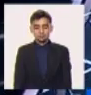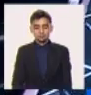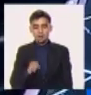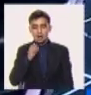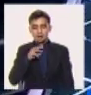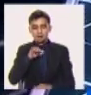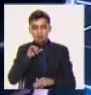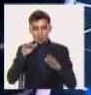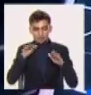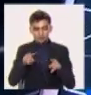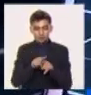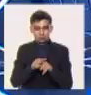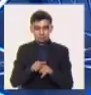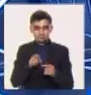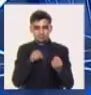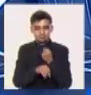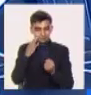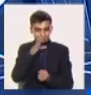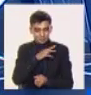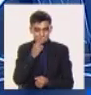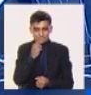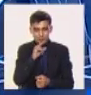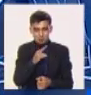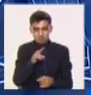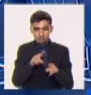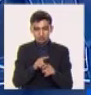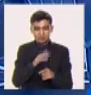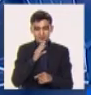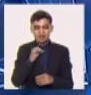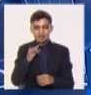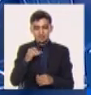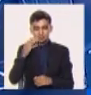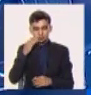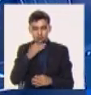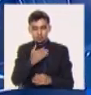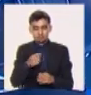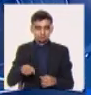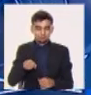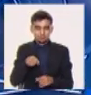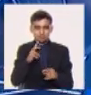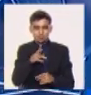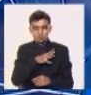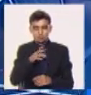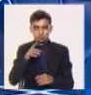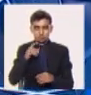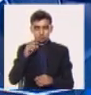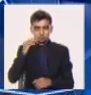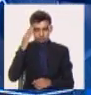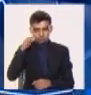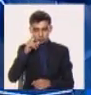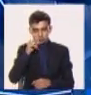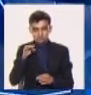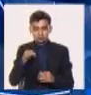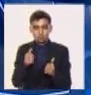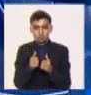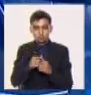Ақтауда тағы бір қаршадай қызды зорлап біте жаздады. Бұл жолы өзге азаматтың бүлдіршінді жетектеп бара жатқан көрген көршілері араша түсіп аман